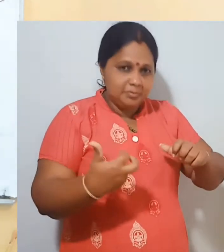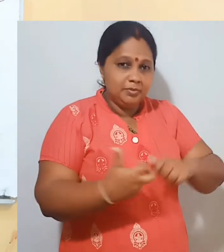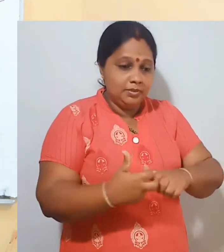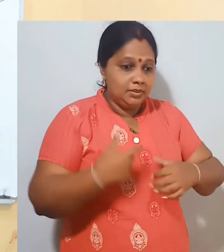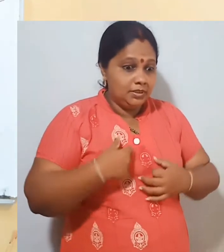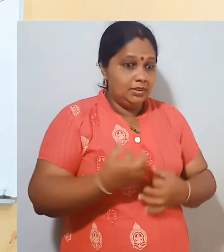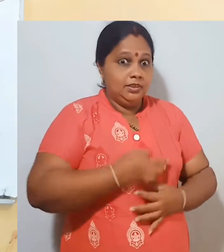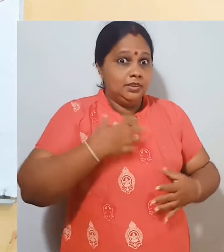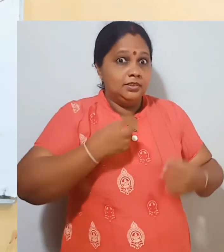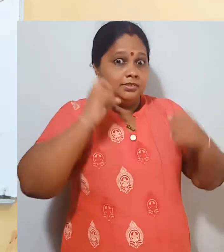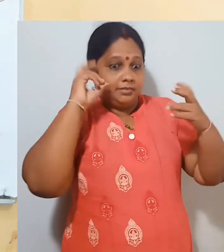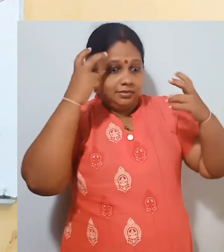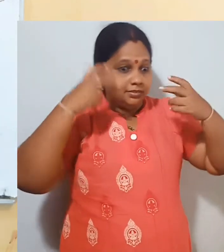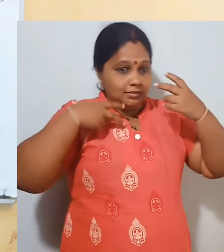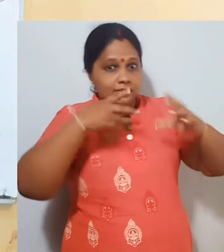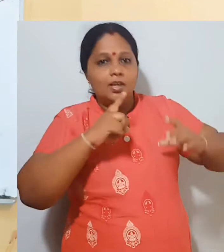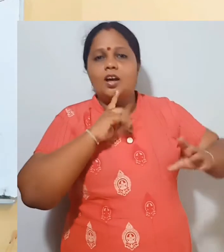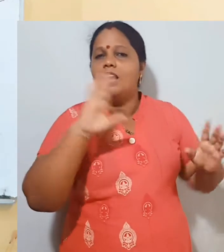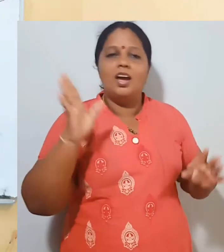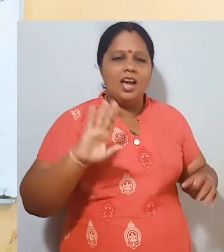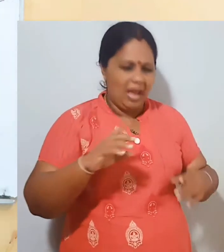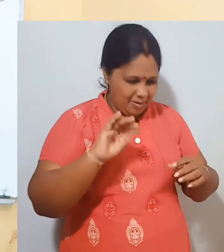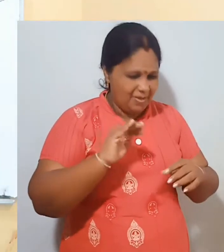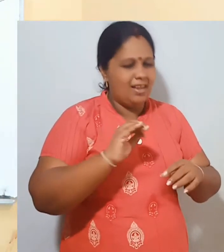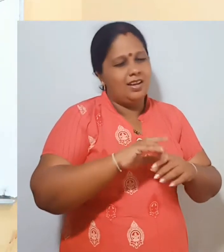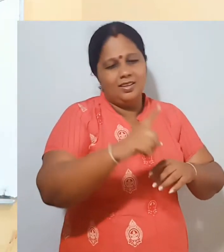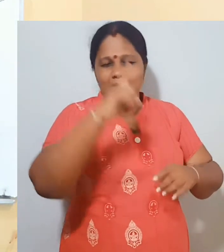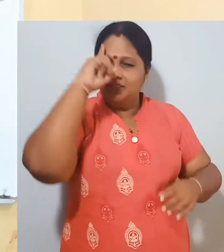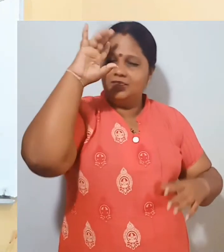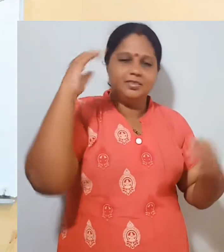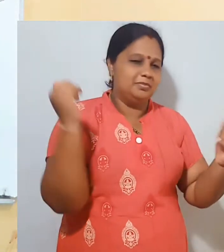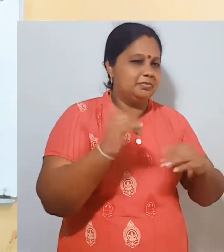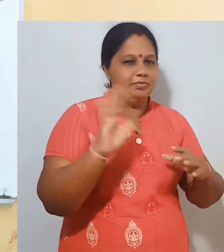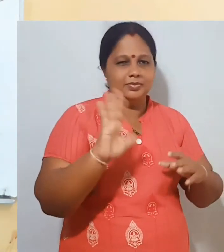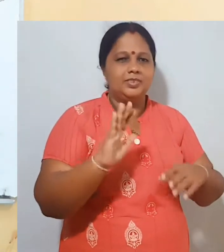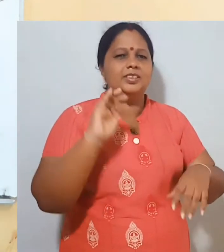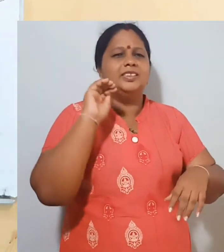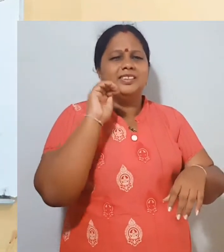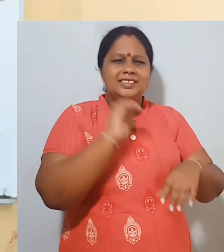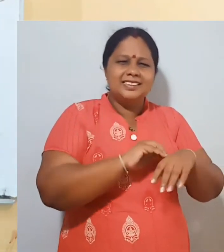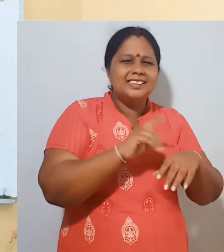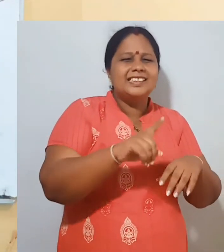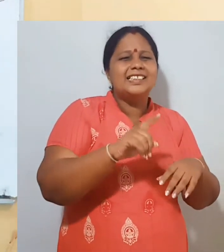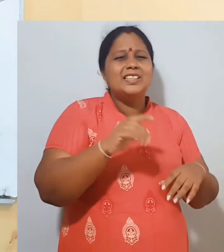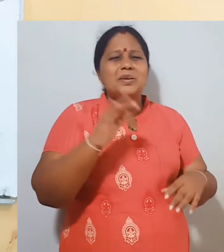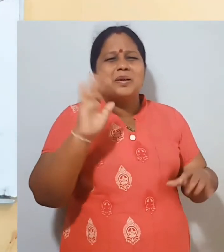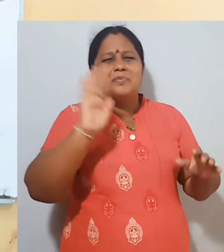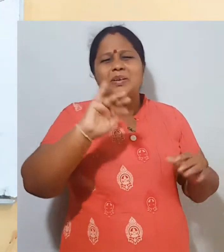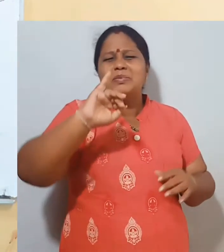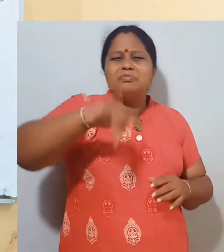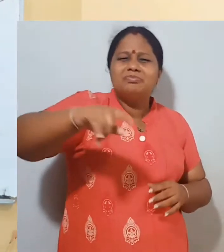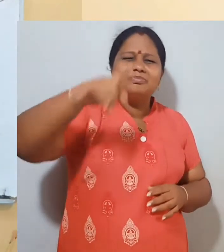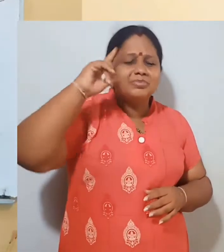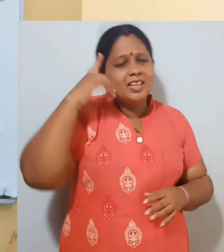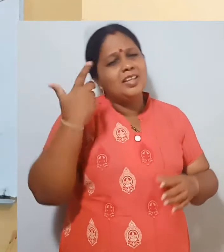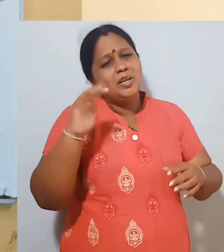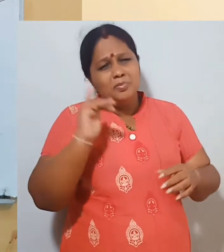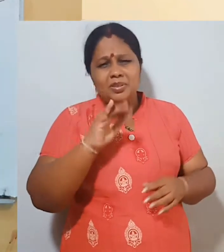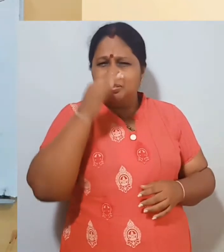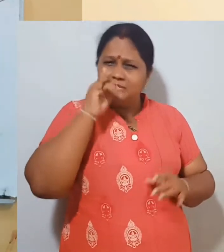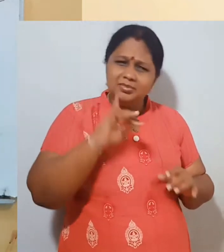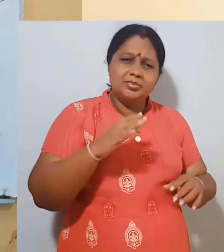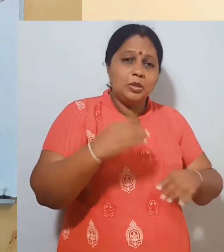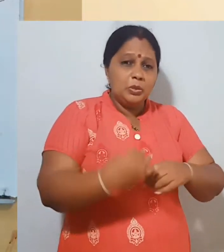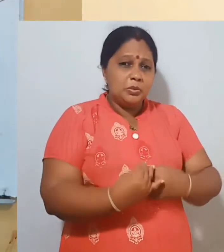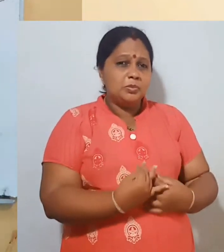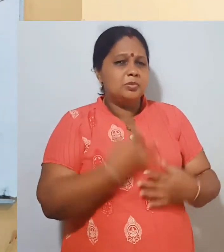ஆகாம அவரை தைரியம் கொடுங்க. பயப்படாத, கடிச்சது நச்சு பாம்பு இல்லாம இருக்கலாம். அப்படித்தான் இருந்தாலும் அது